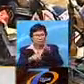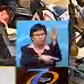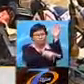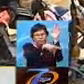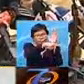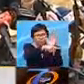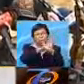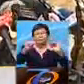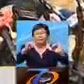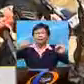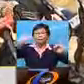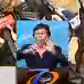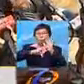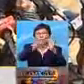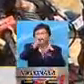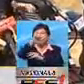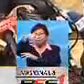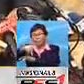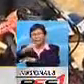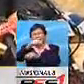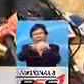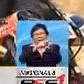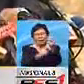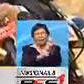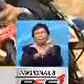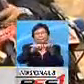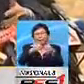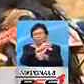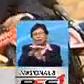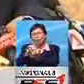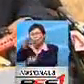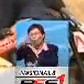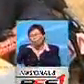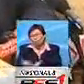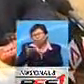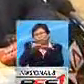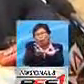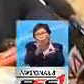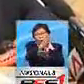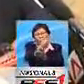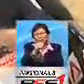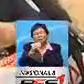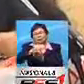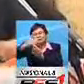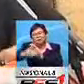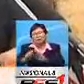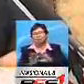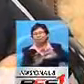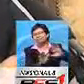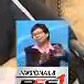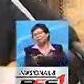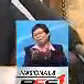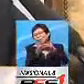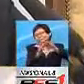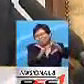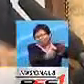Parlimen. Isnin lepas, wakil DAP Gelang Patah dan Puchong telah membawa usul berkenaan dan telah ditolak.